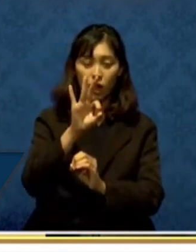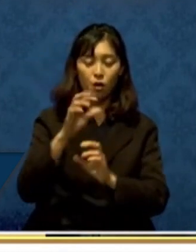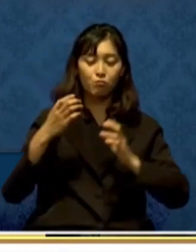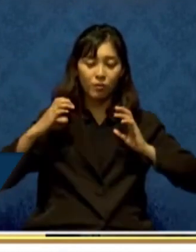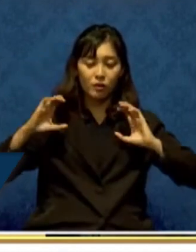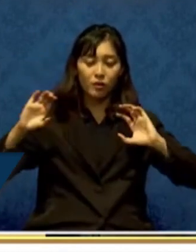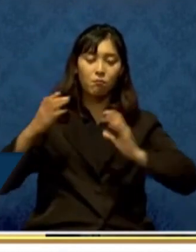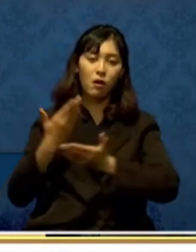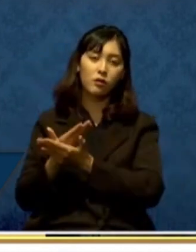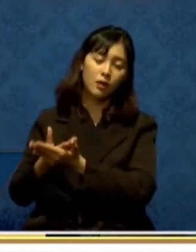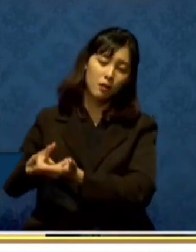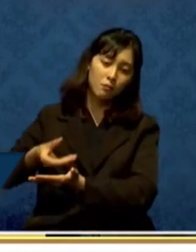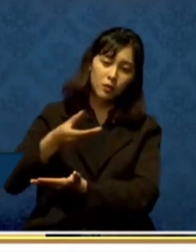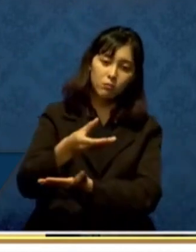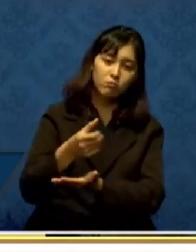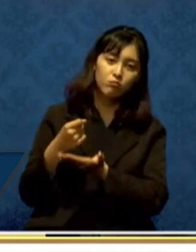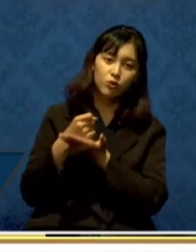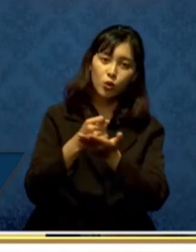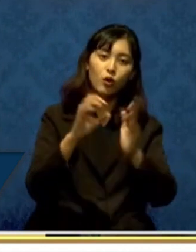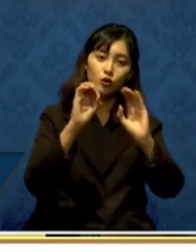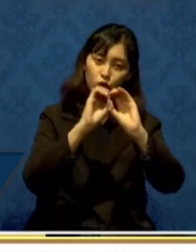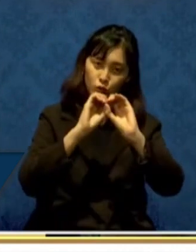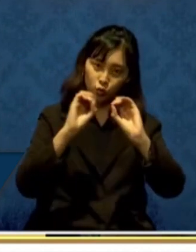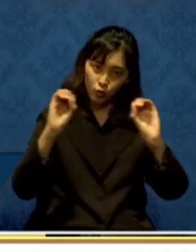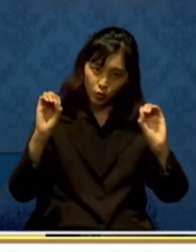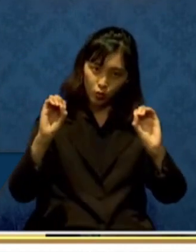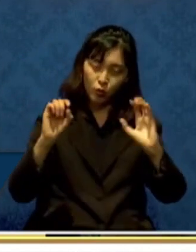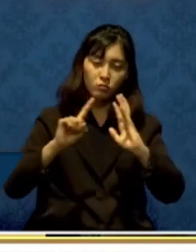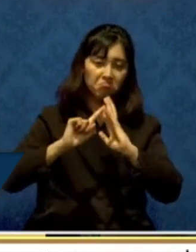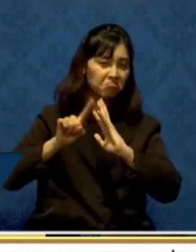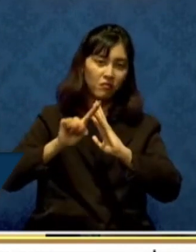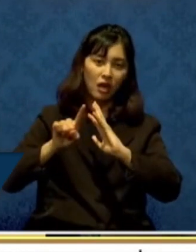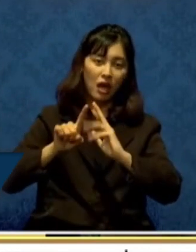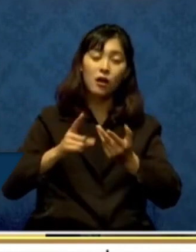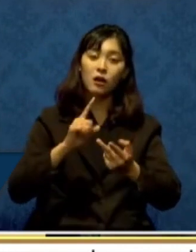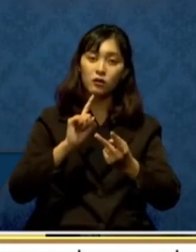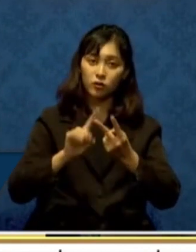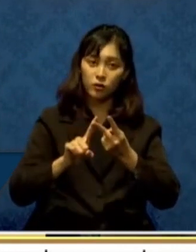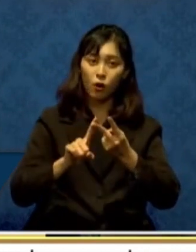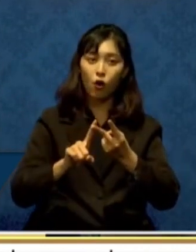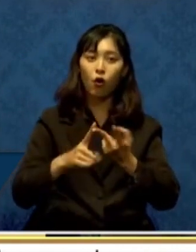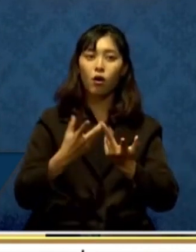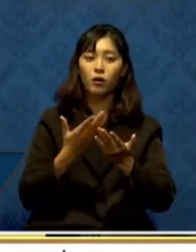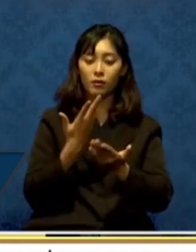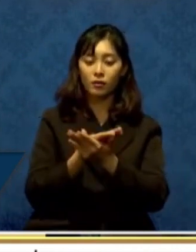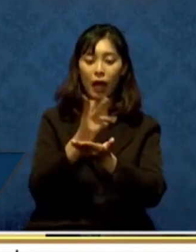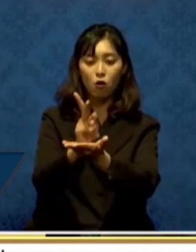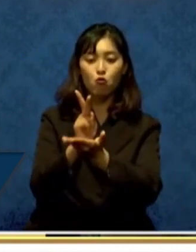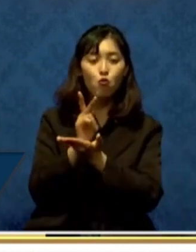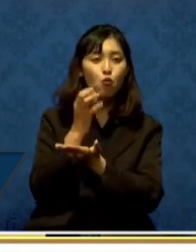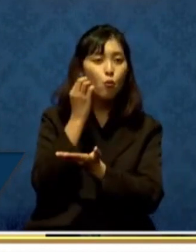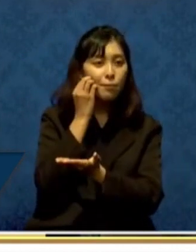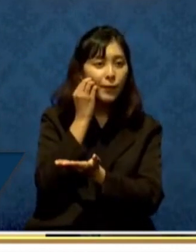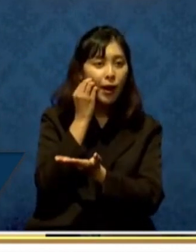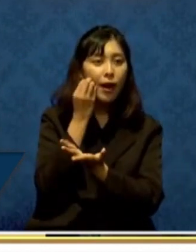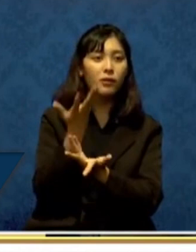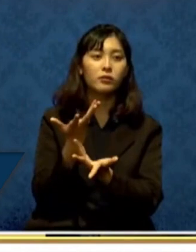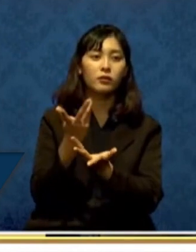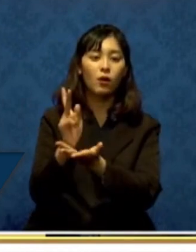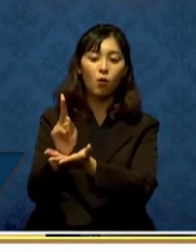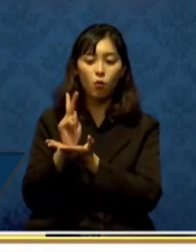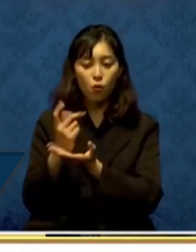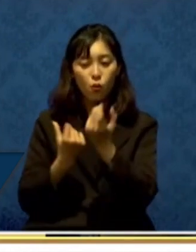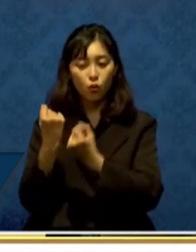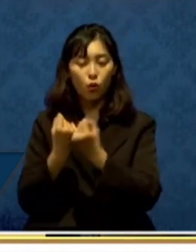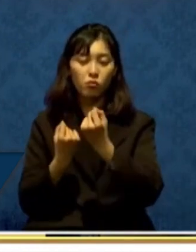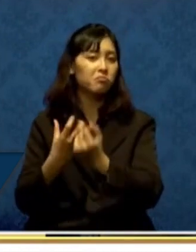ถที่จะซื้อบ้านหรือซื้อรถได้เพราะโดนมองว่าเป็นอาชีพที่ไม่มั่นคงเป็นต้นซึ่ง